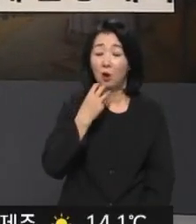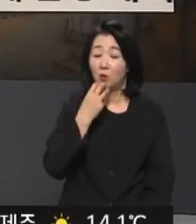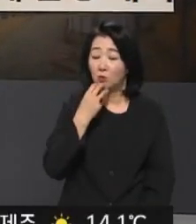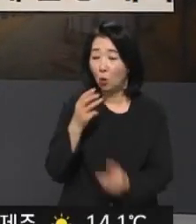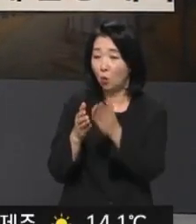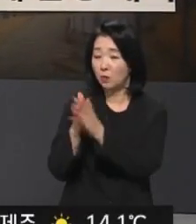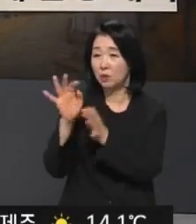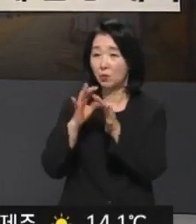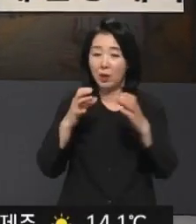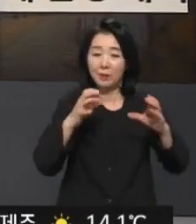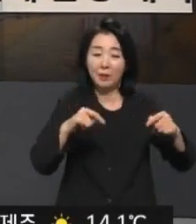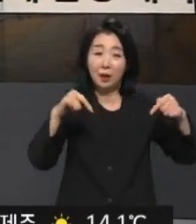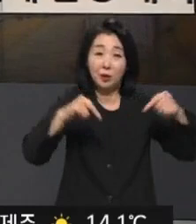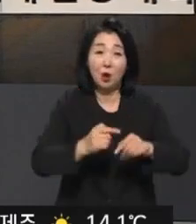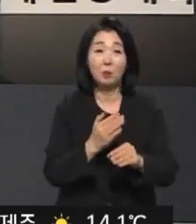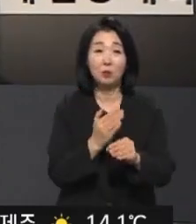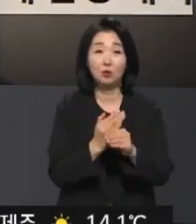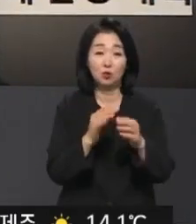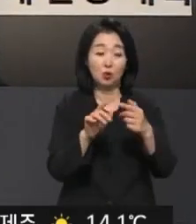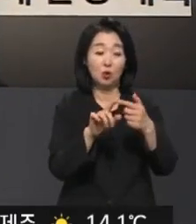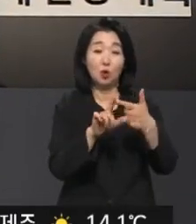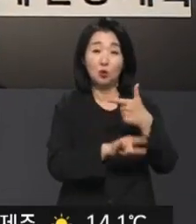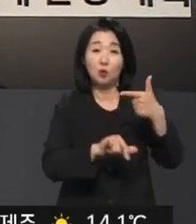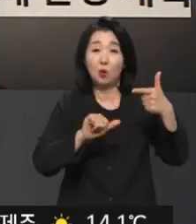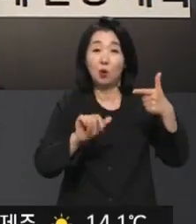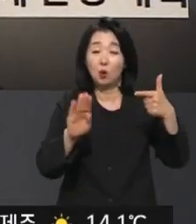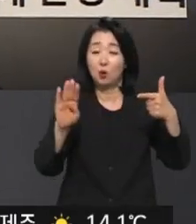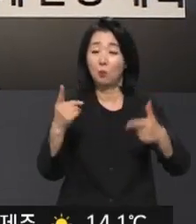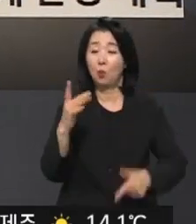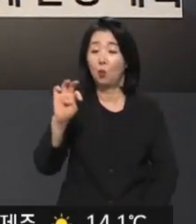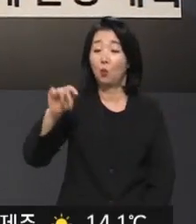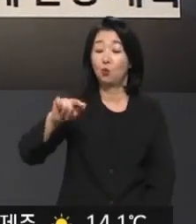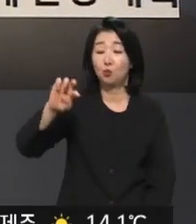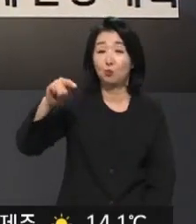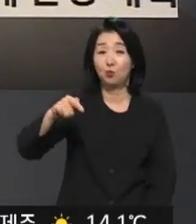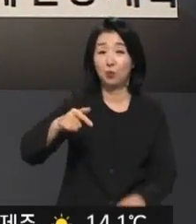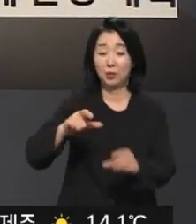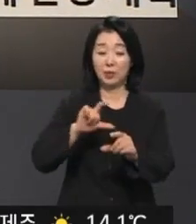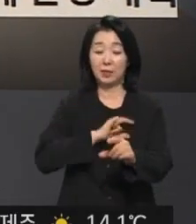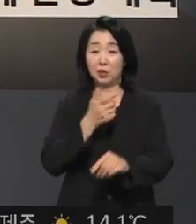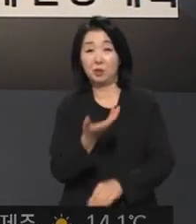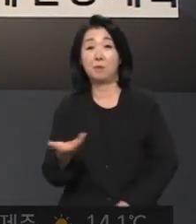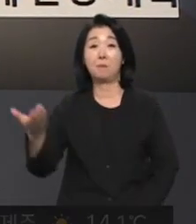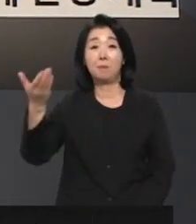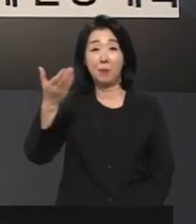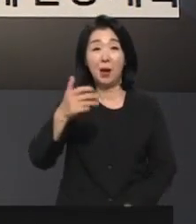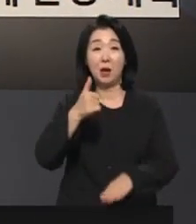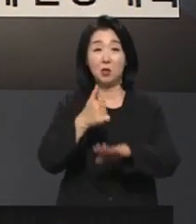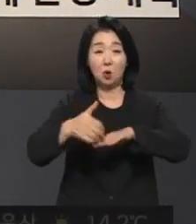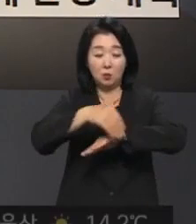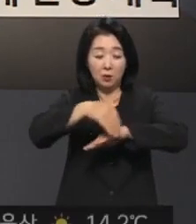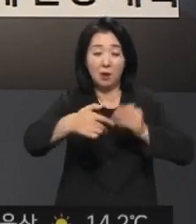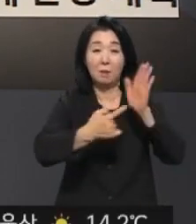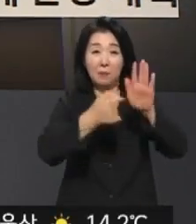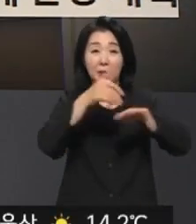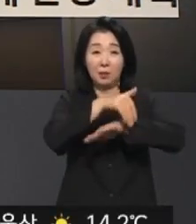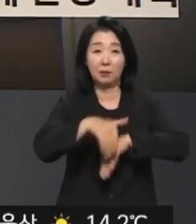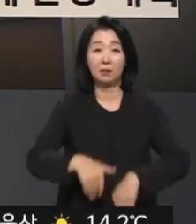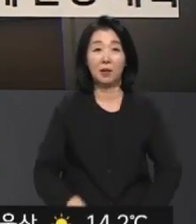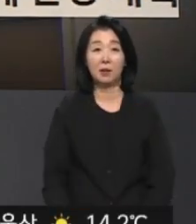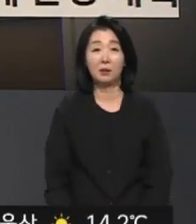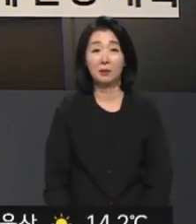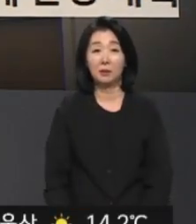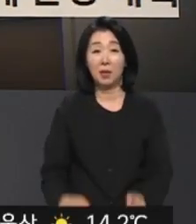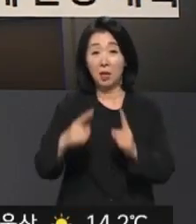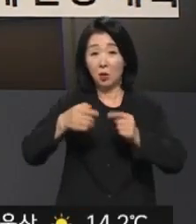협의 중이라고 하고요. 6월 5일 보훈부 승격과 함께 구체적인 기념관 건립 계획을 발표할 가능성도 거론되고 있습니다.